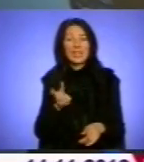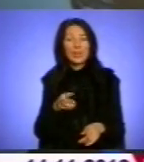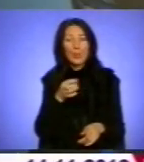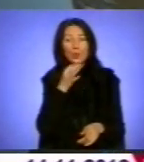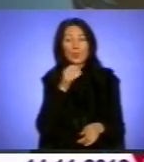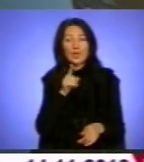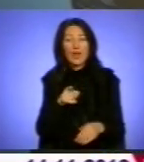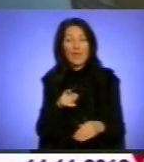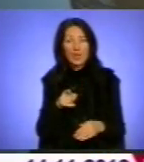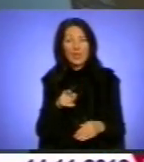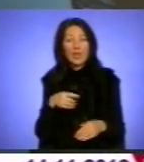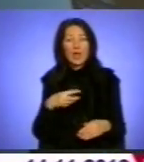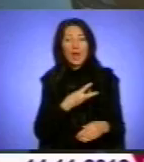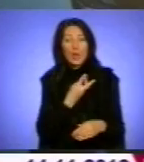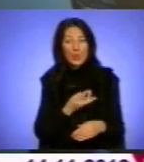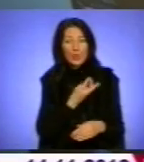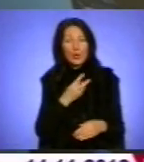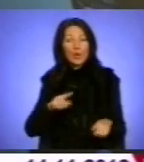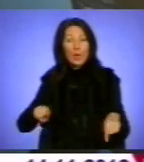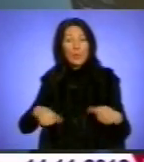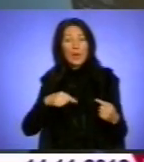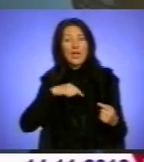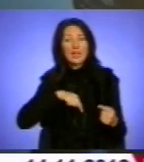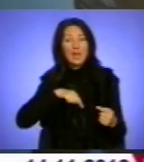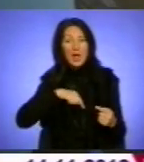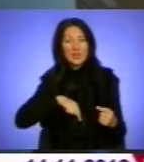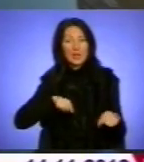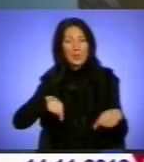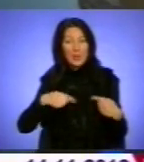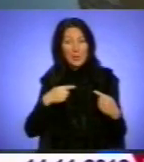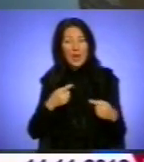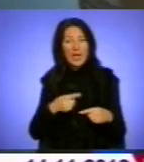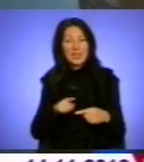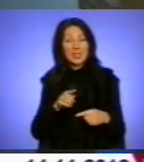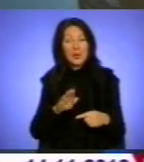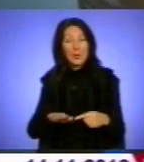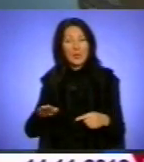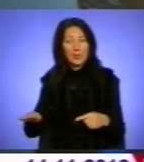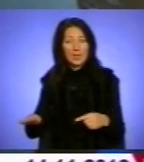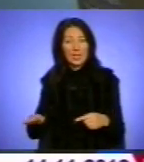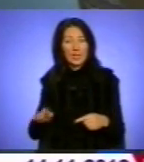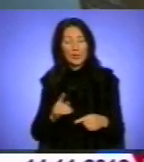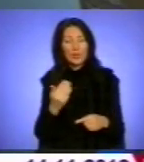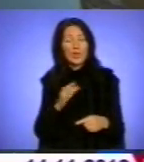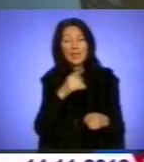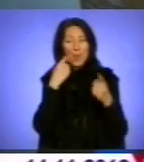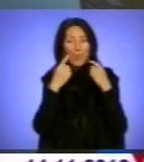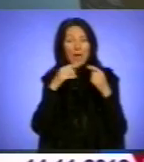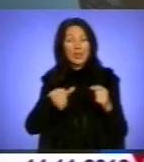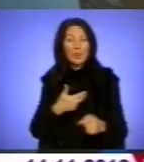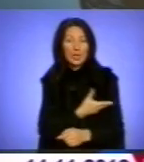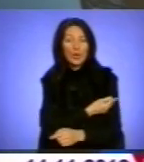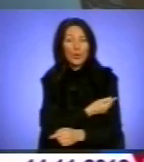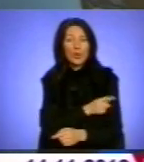що він підбадьорює настрій іншим малим діткам, щоб вони не плакали після